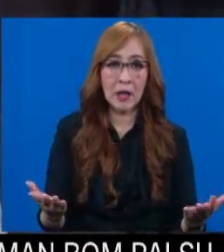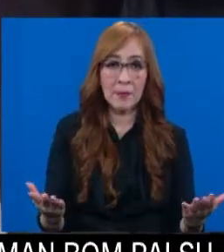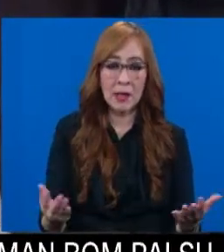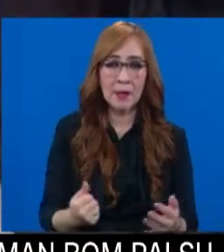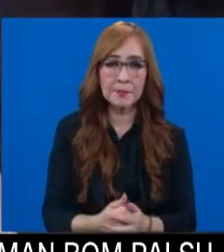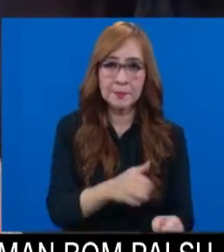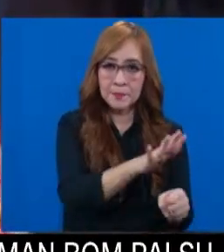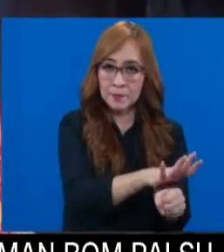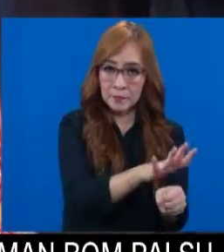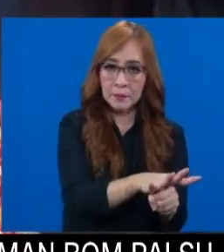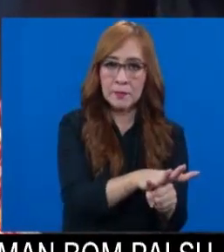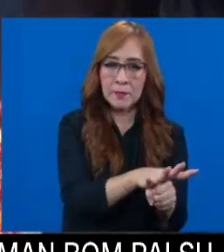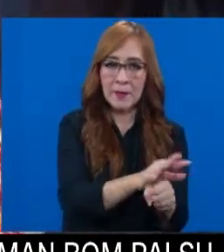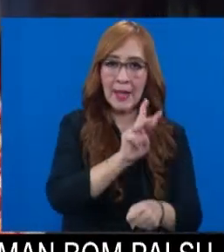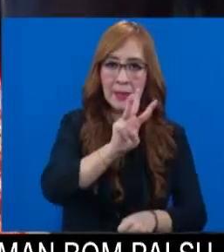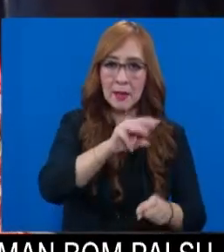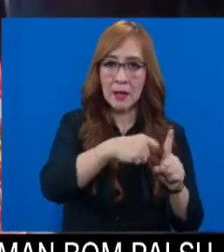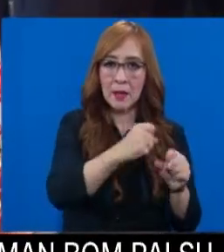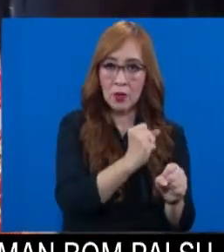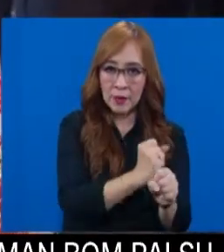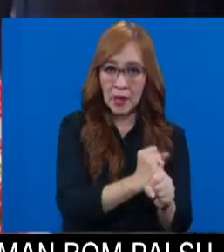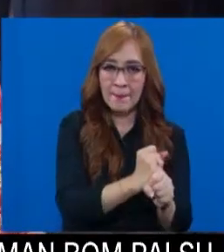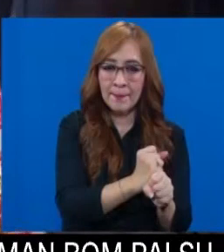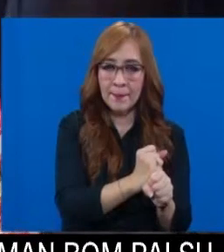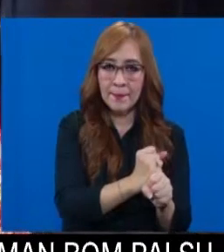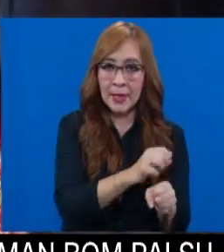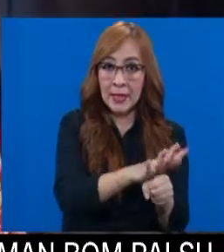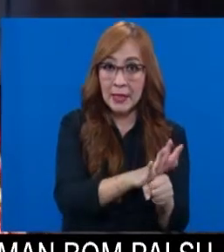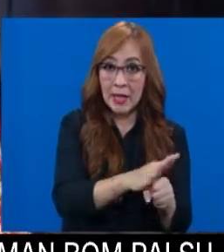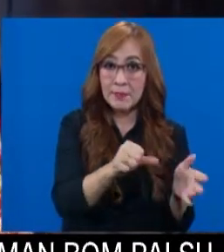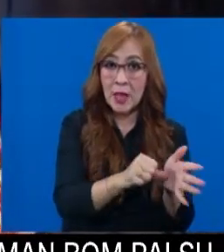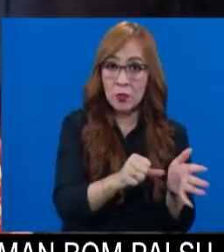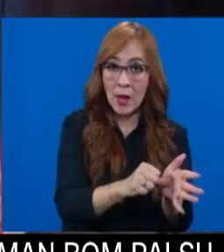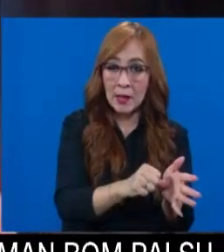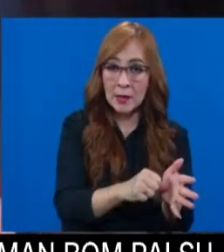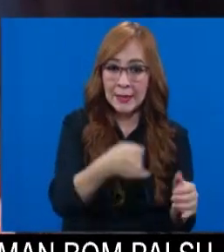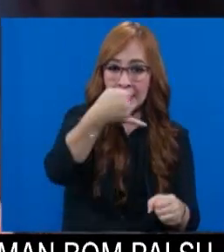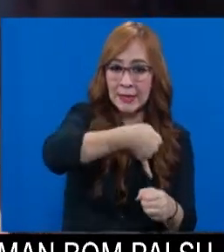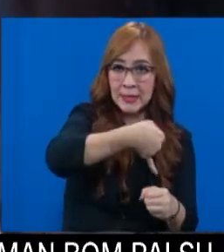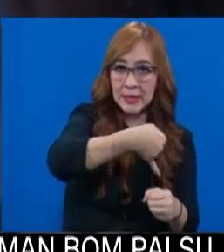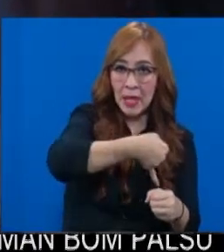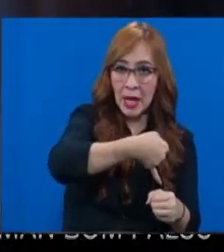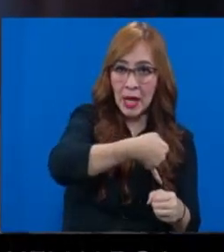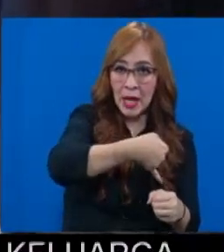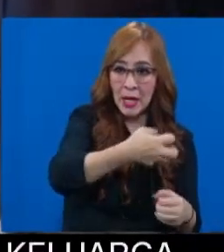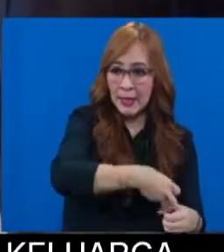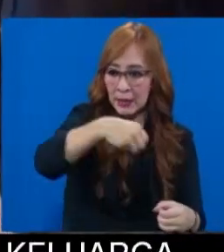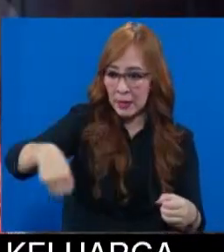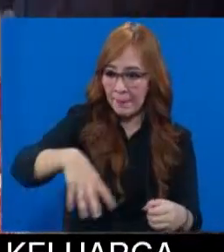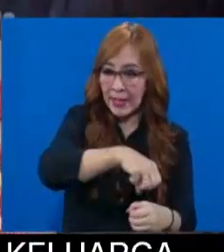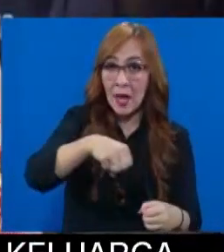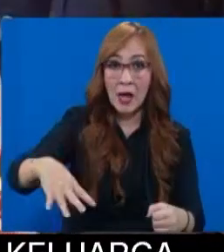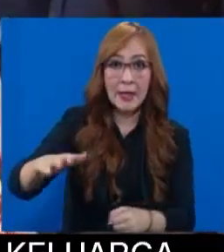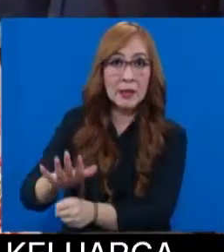tabung LPG 3 kilo yang merupakan subsidi dipindahkan kepada tabung yang 12 kilo untuk dijual